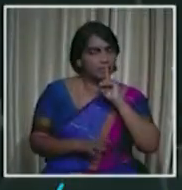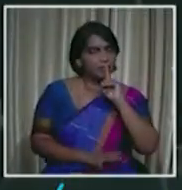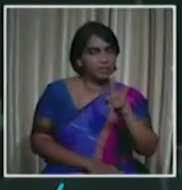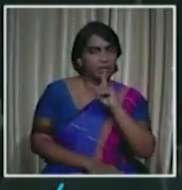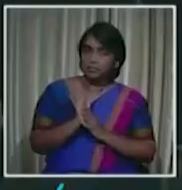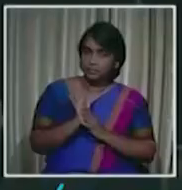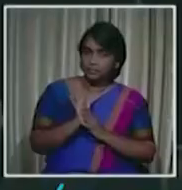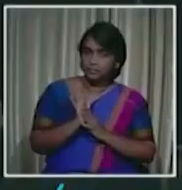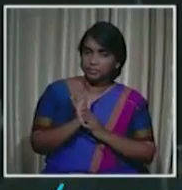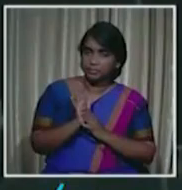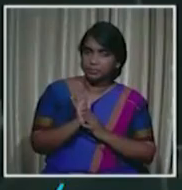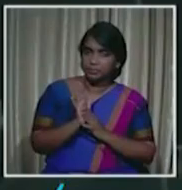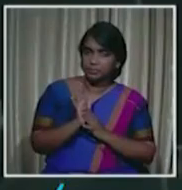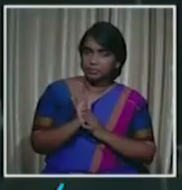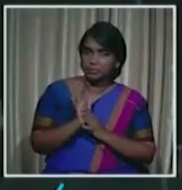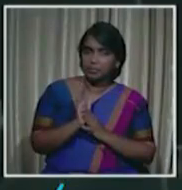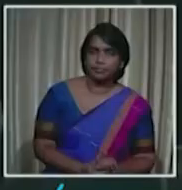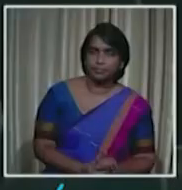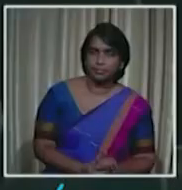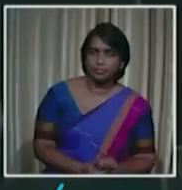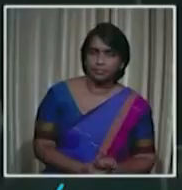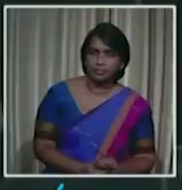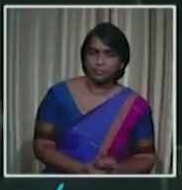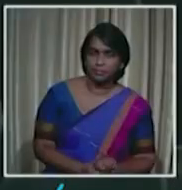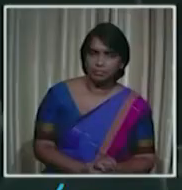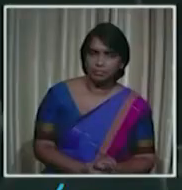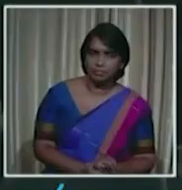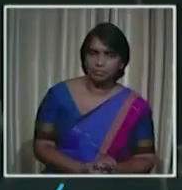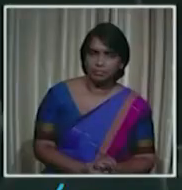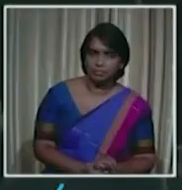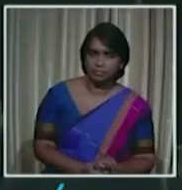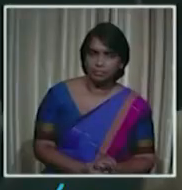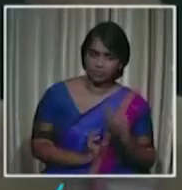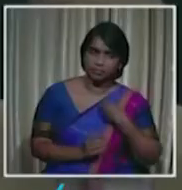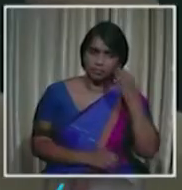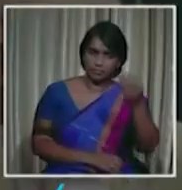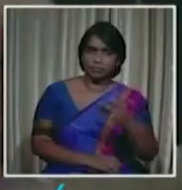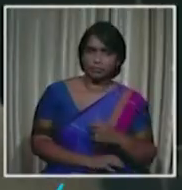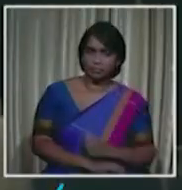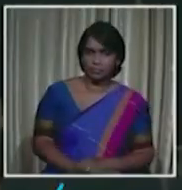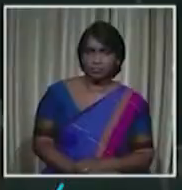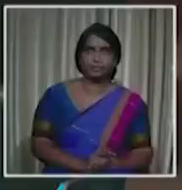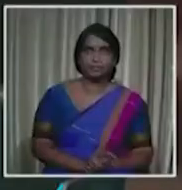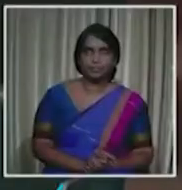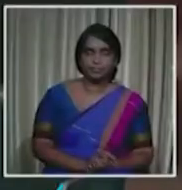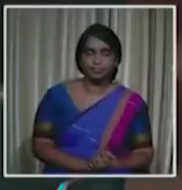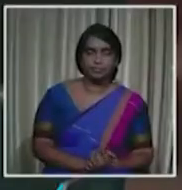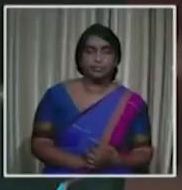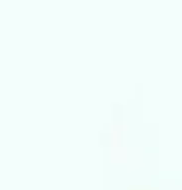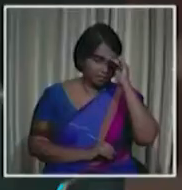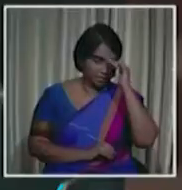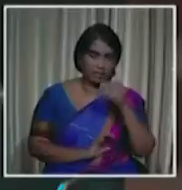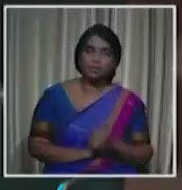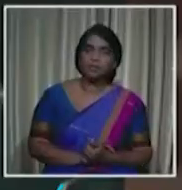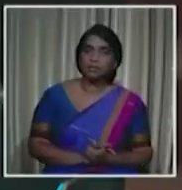ගරු අගමැතිතුමනි ඔබතුමාල ඉදිරිපත් කරන්න කොහොමන ඒක දෙන්න අගමැතිතුමා හොඳයි දෙන්නම් වෙලාවට හරි ඒක දෙන්නම් කියලා කිව්වා දැන්